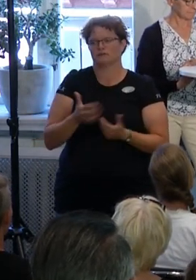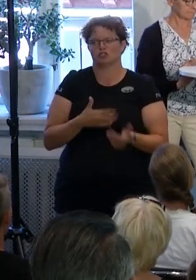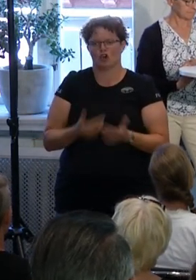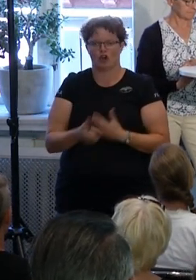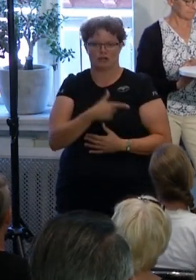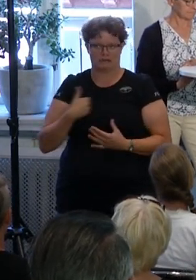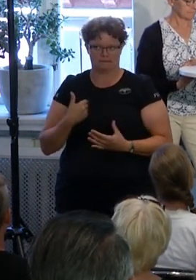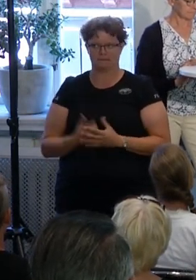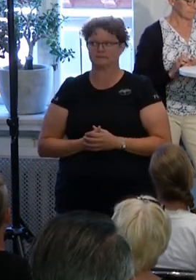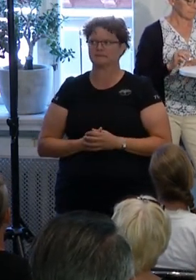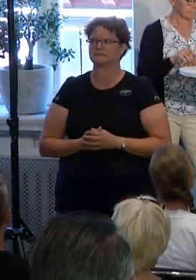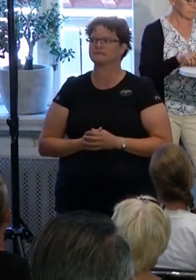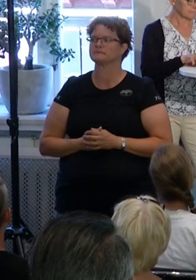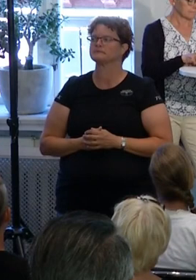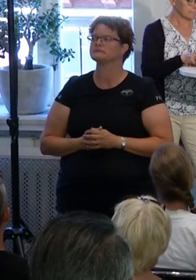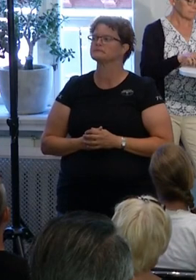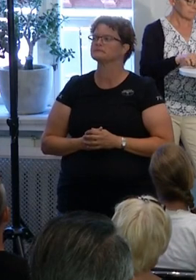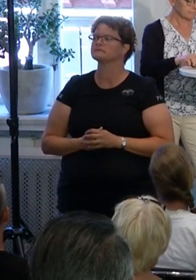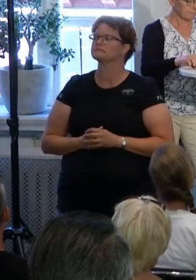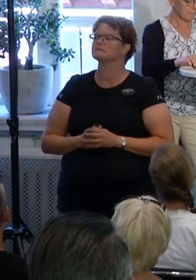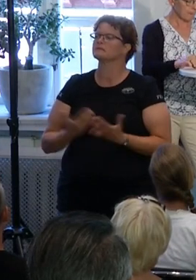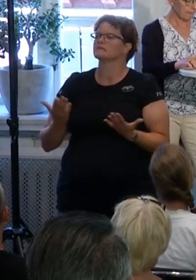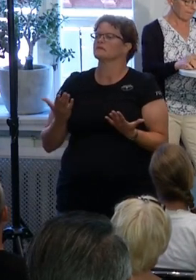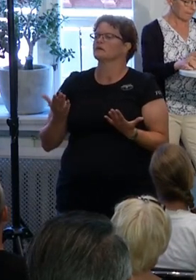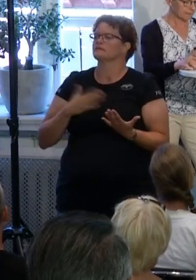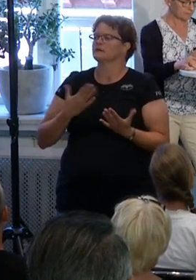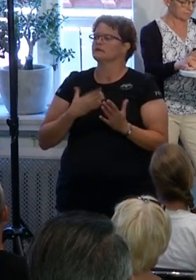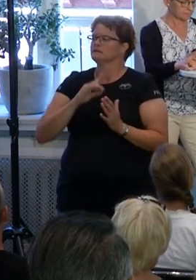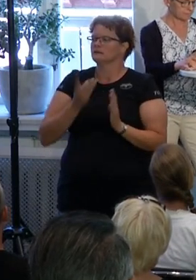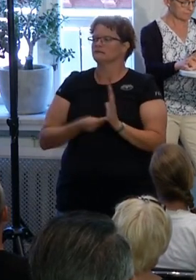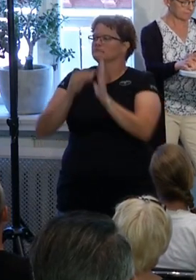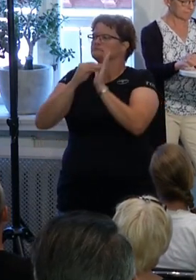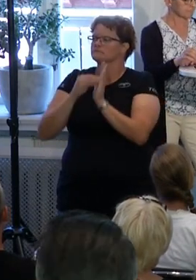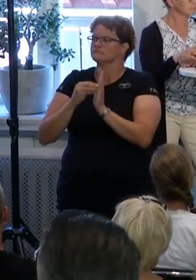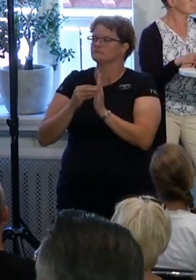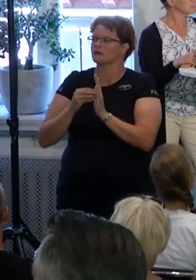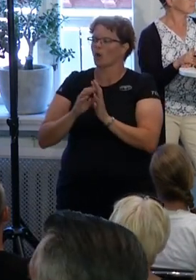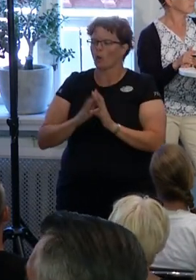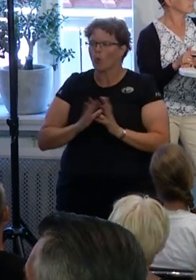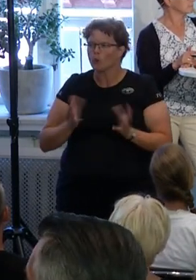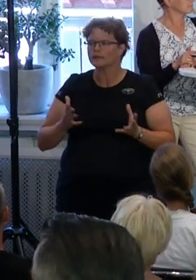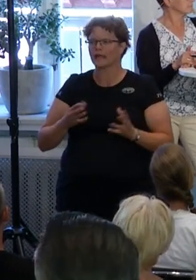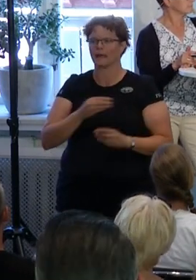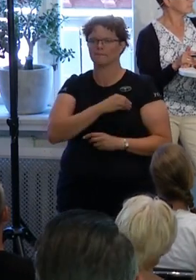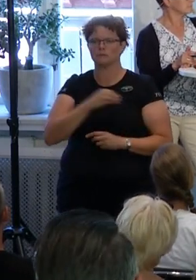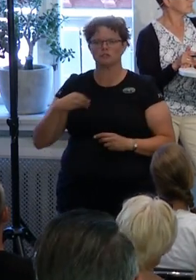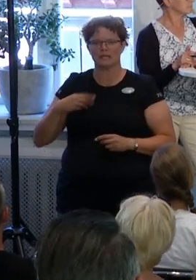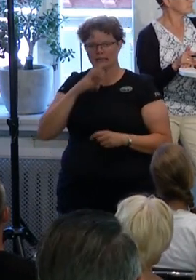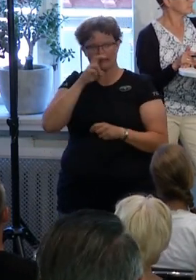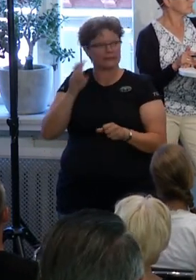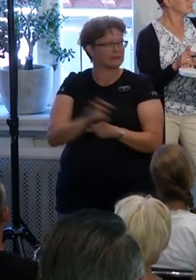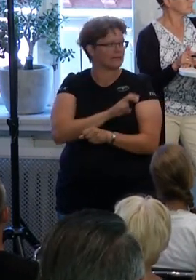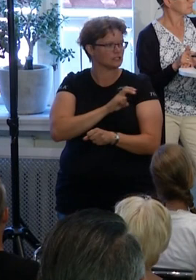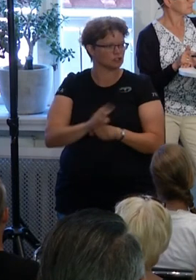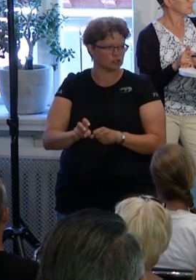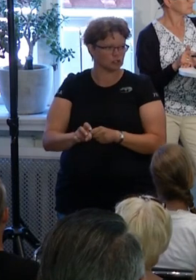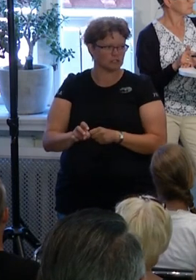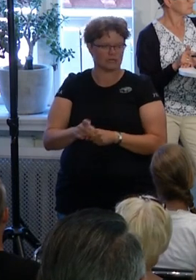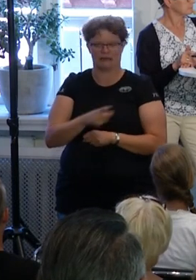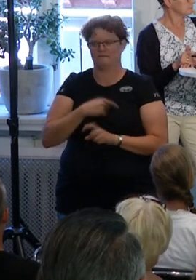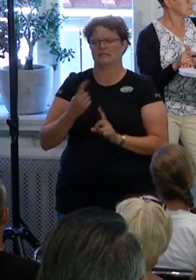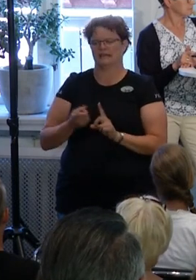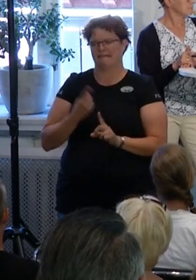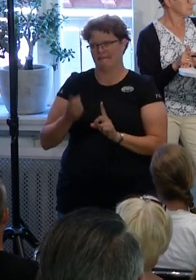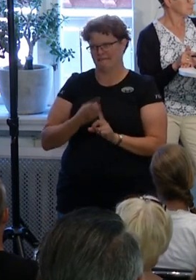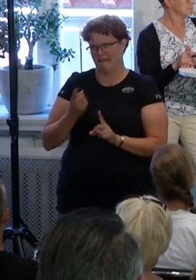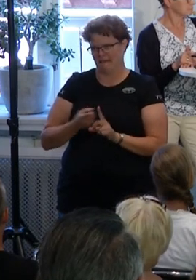samordnat. Och det jag sen skulle vilja bygga på, det är en utökad myndighetstillsyn som vi har initierat,